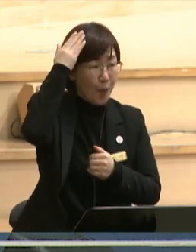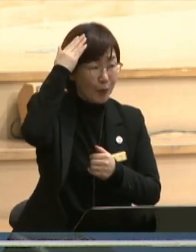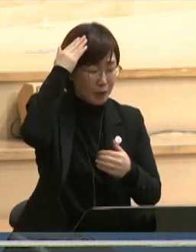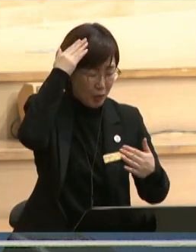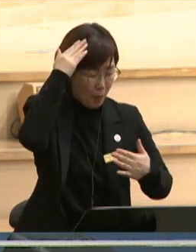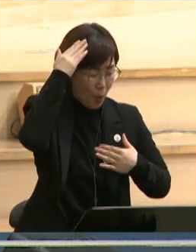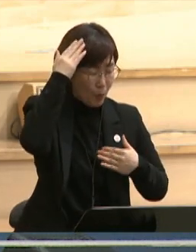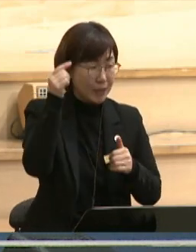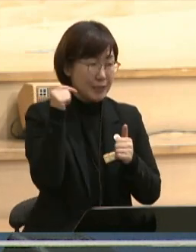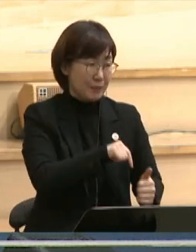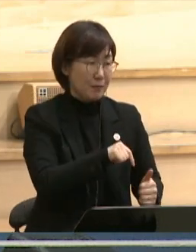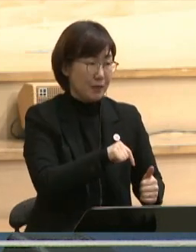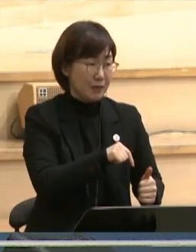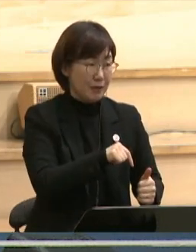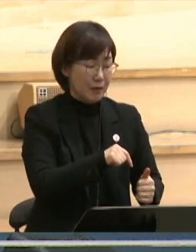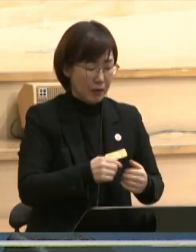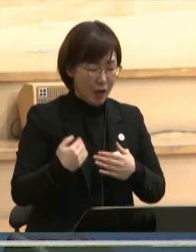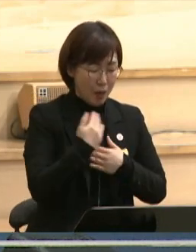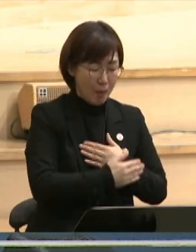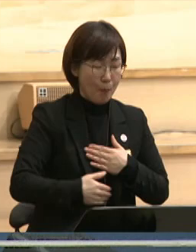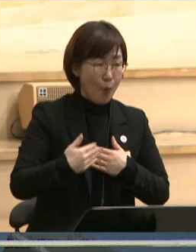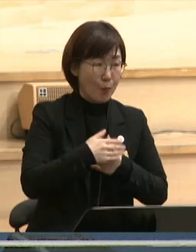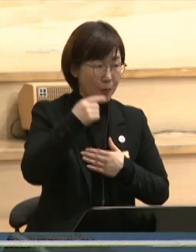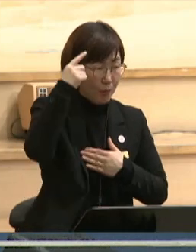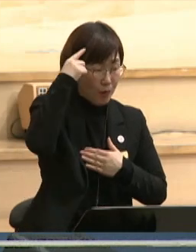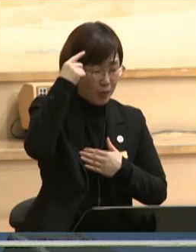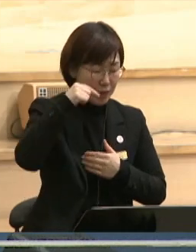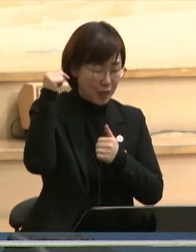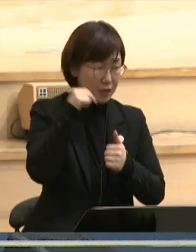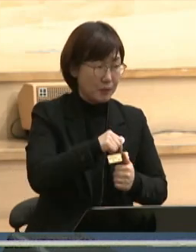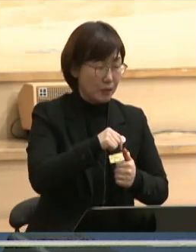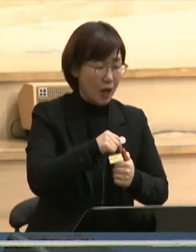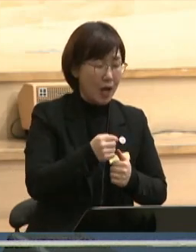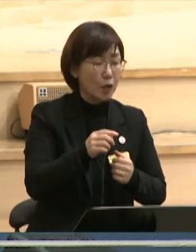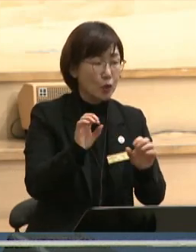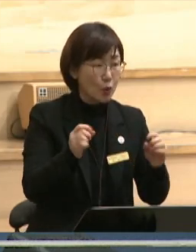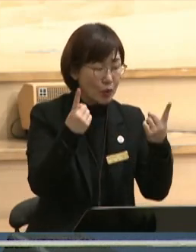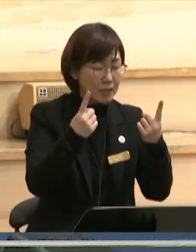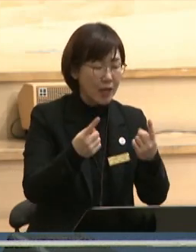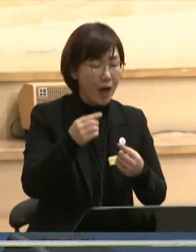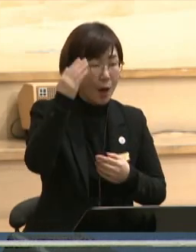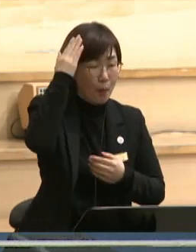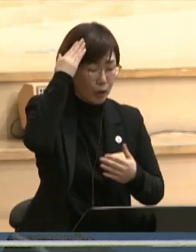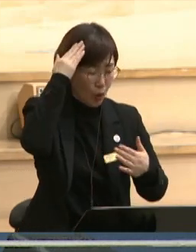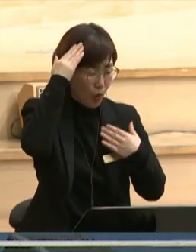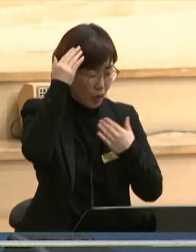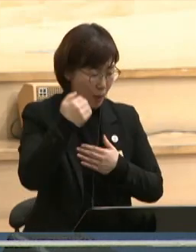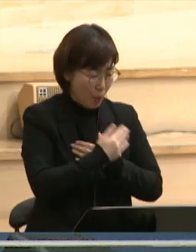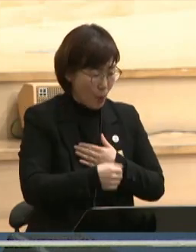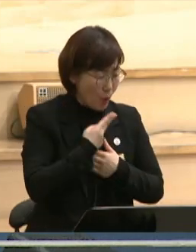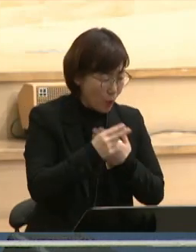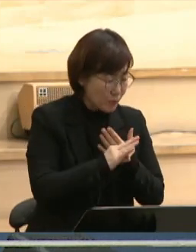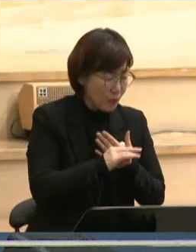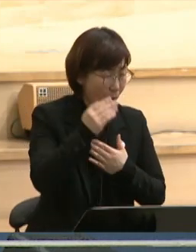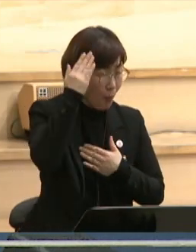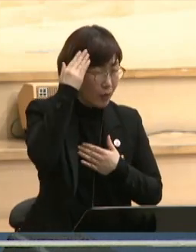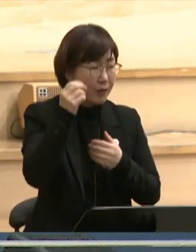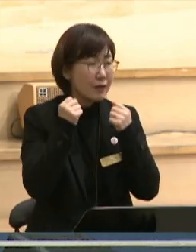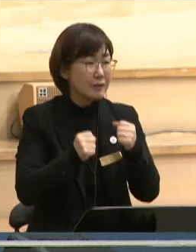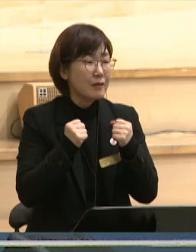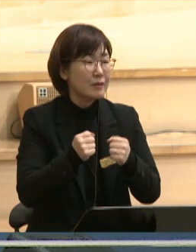됩니다 몸이 머리에 지배를 받지만 동시에 머리도 몸이 없으면 존재할 수